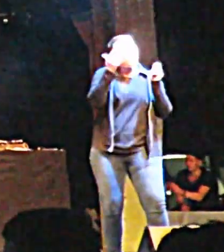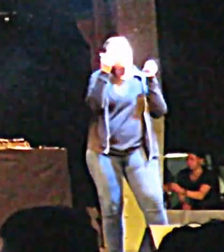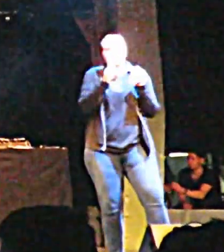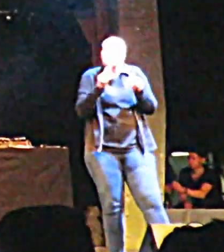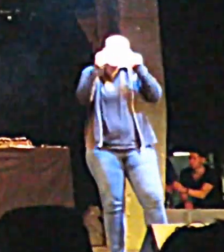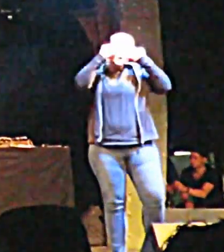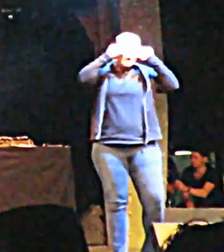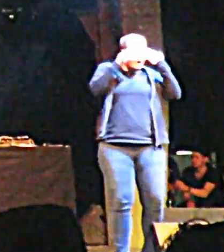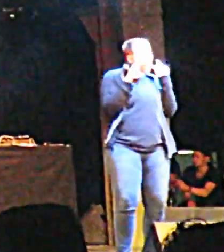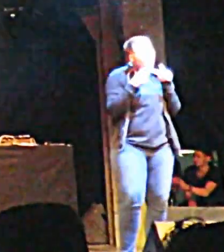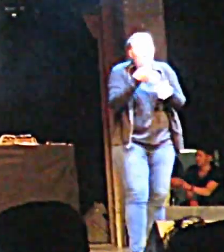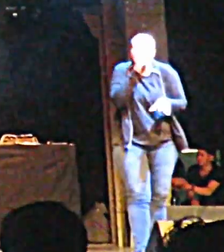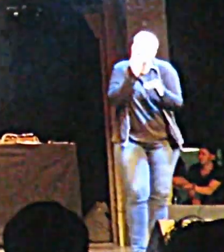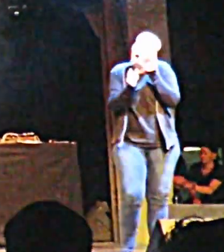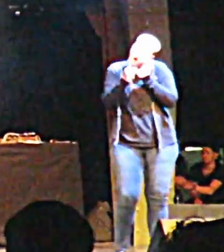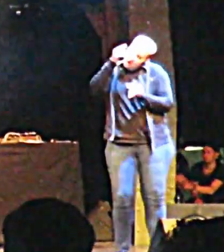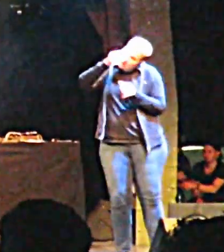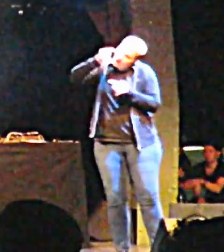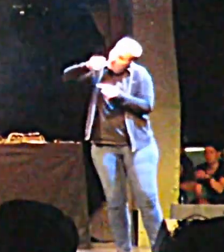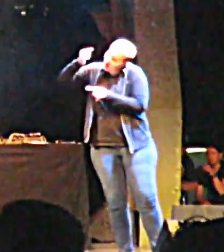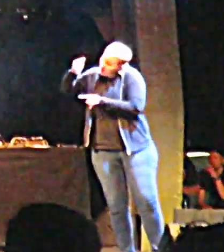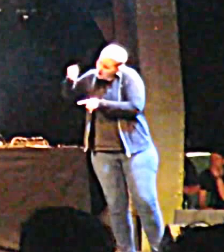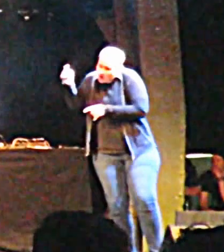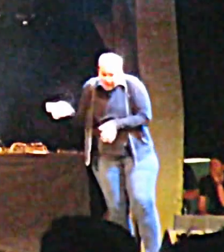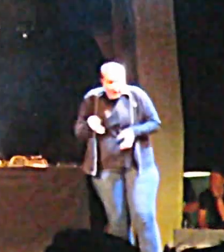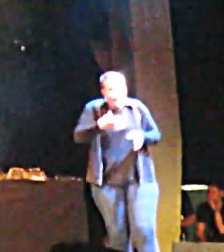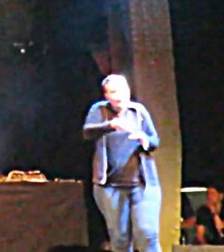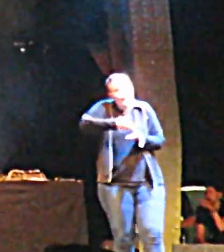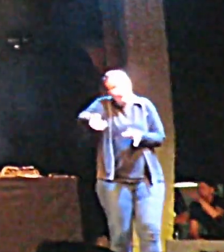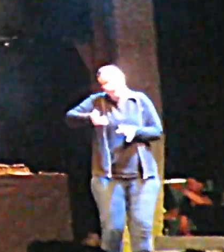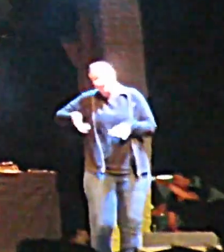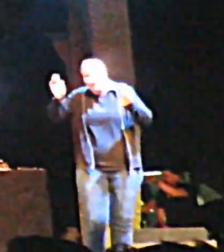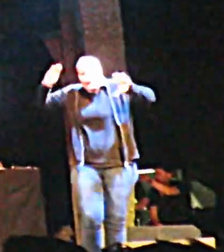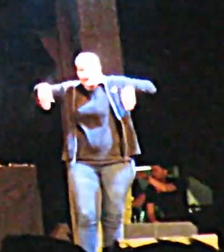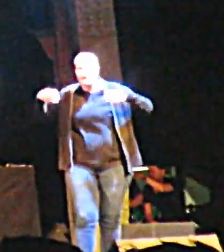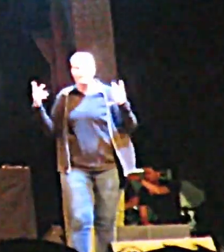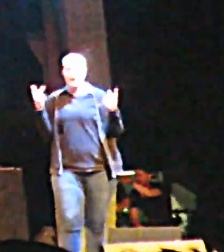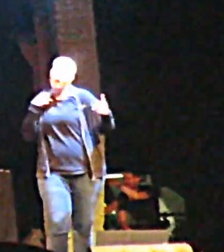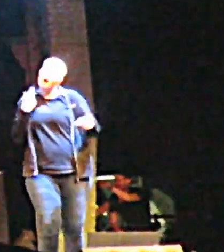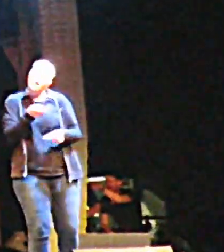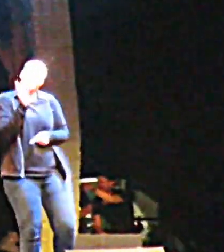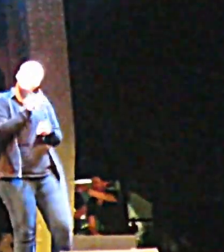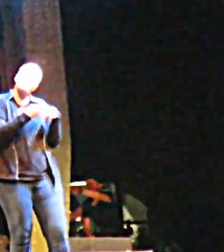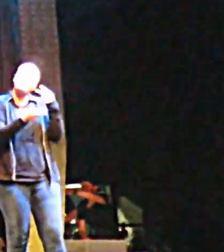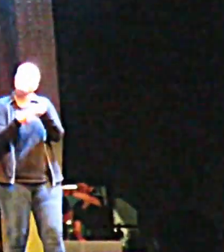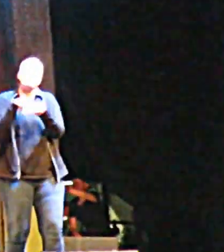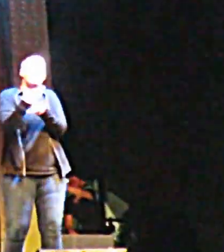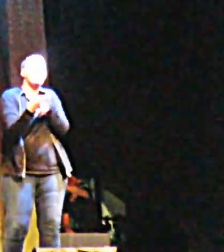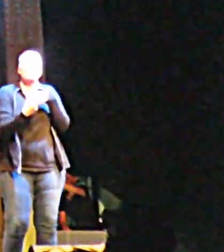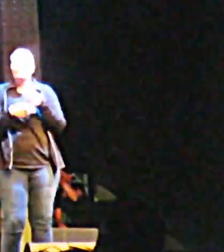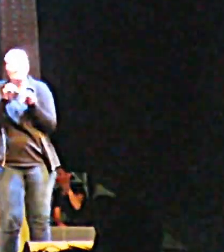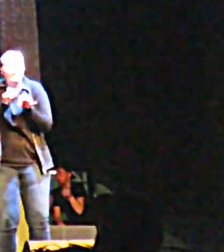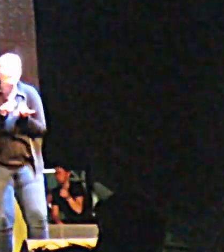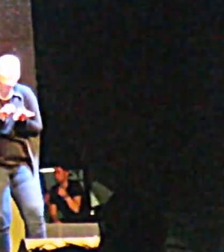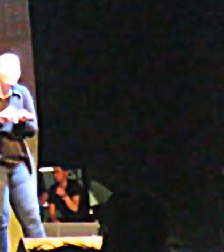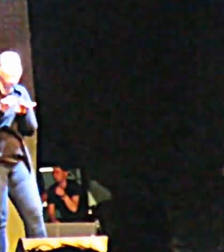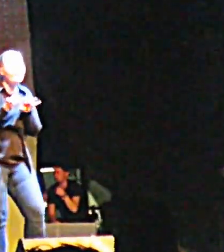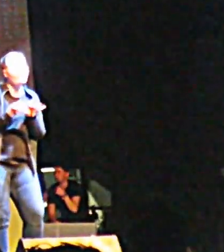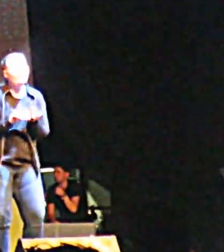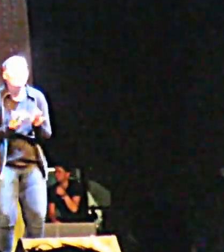voll. Verdratschen halb leer. Da liegt man schnell, kreuz und fehler und ein Quernetz. Registriert, eingeloppt und vernetzt.